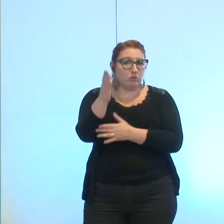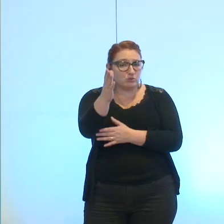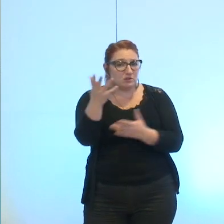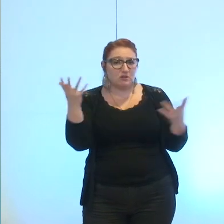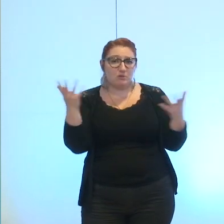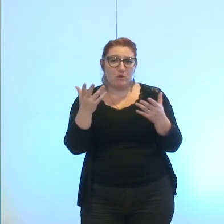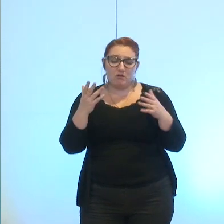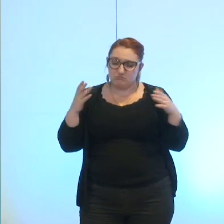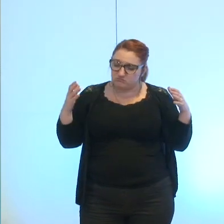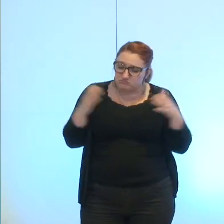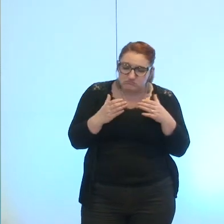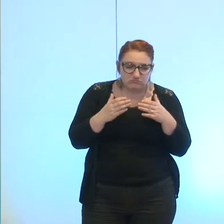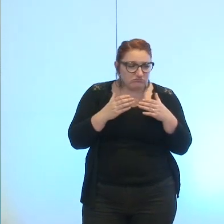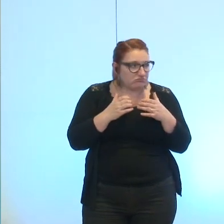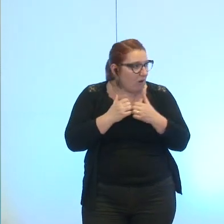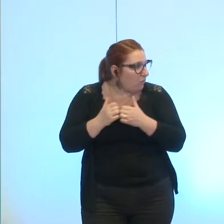entre